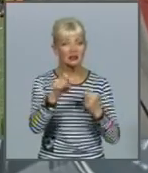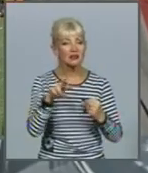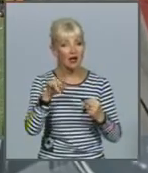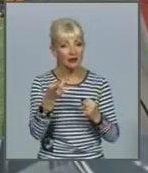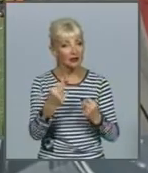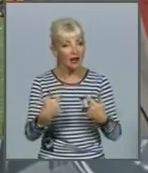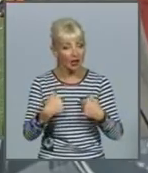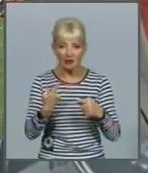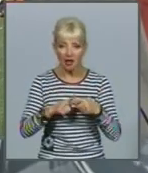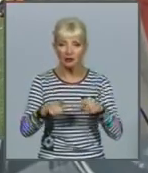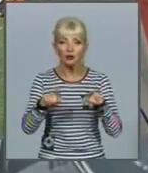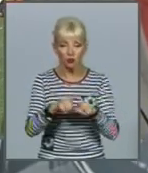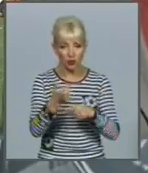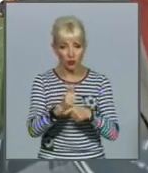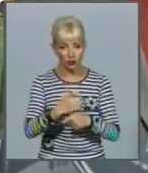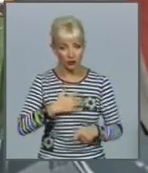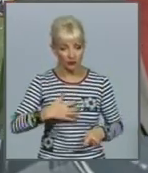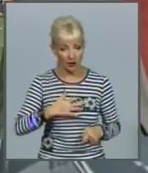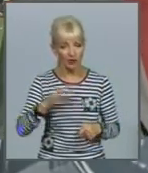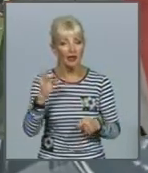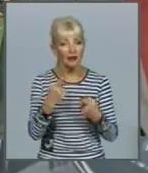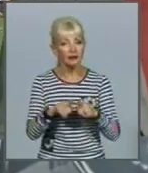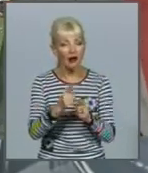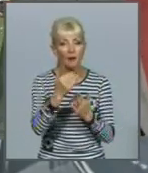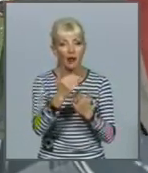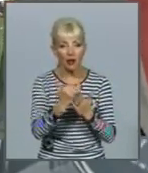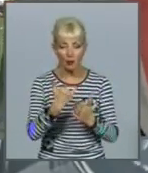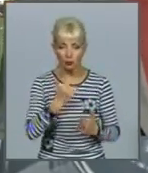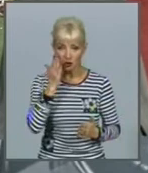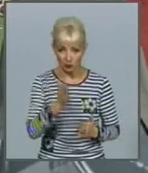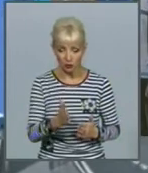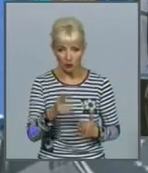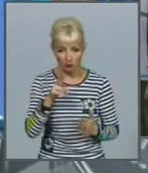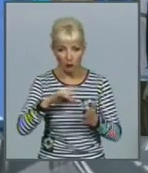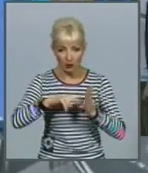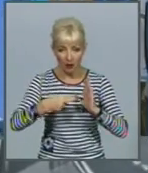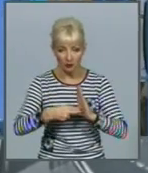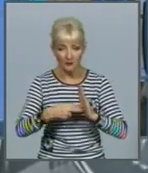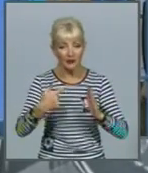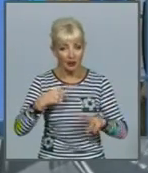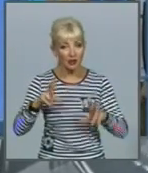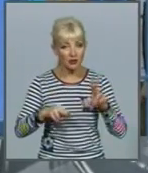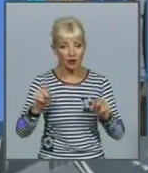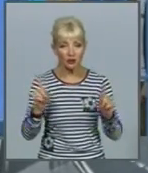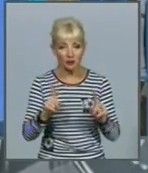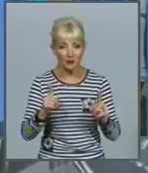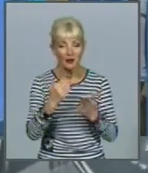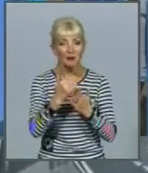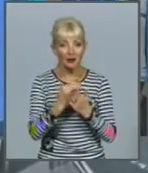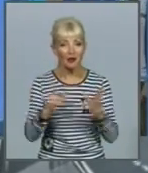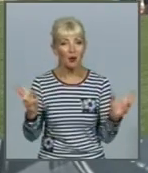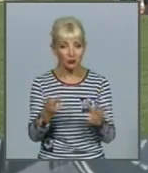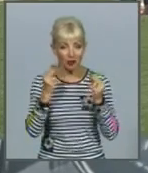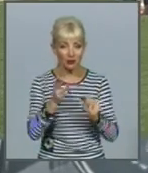и соответствующая программа тоже будет у нас на повестке дня. Поэтому я считаю, что программа удачная, будем ее продолжать